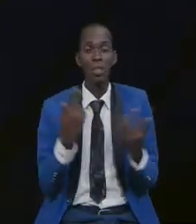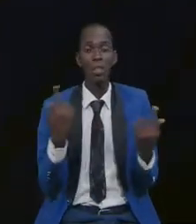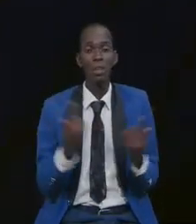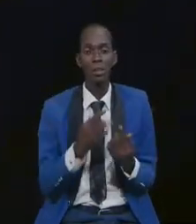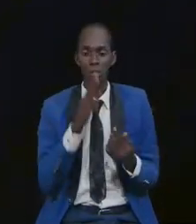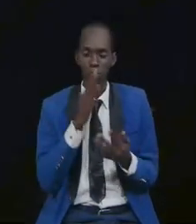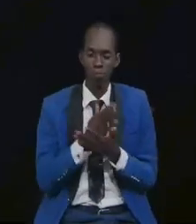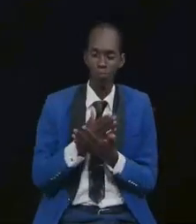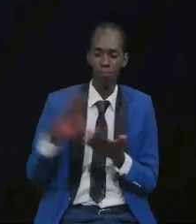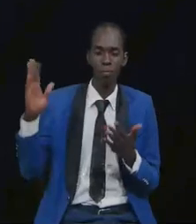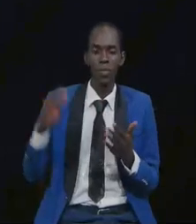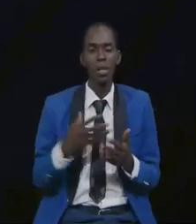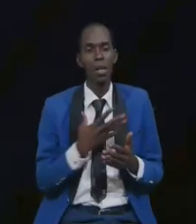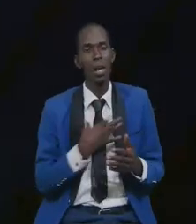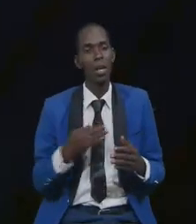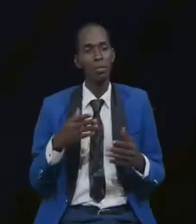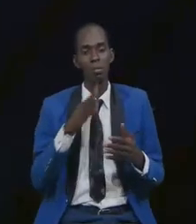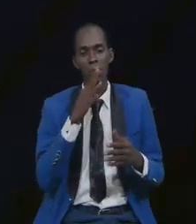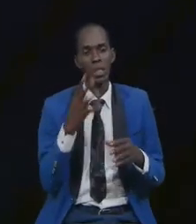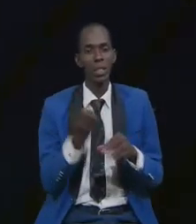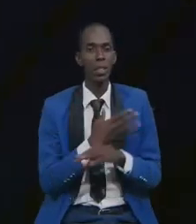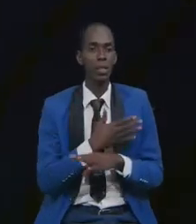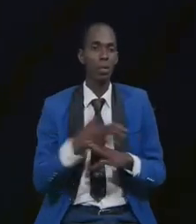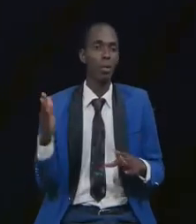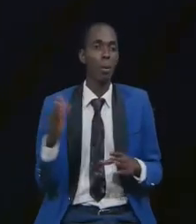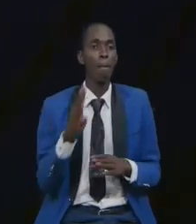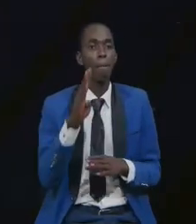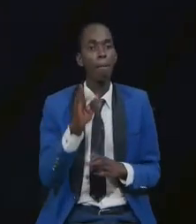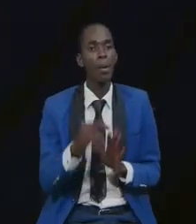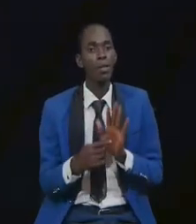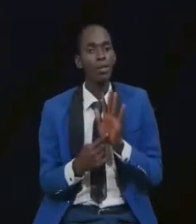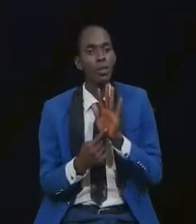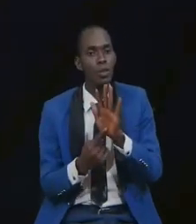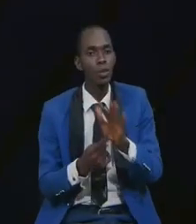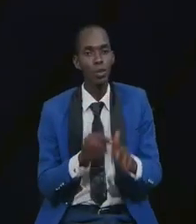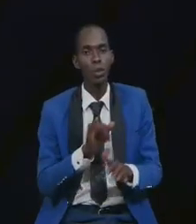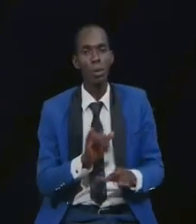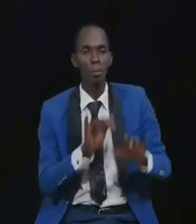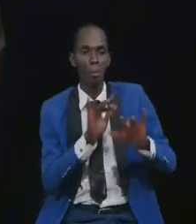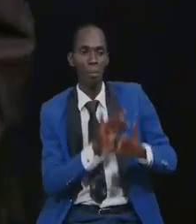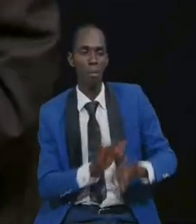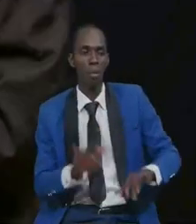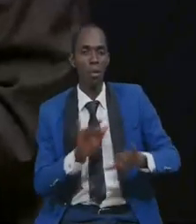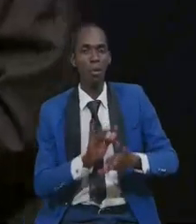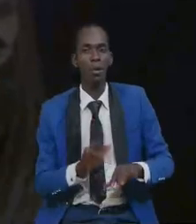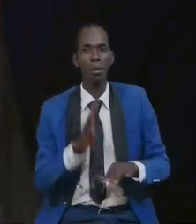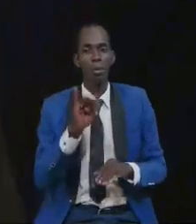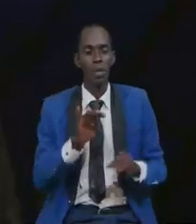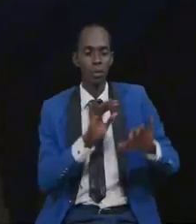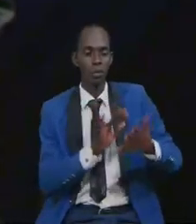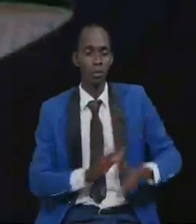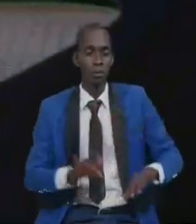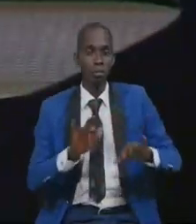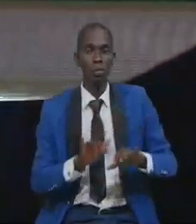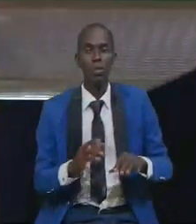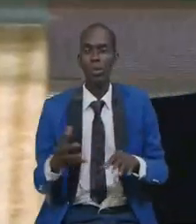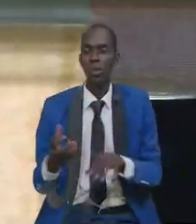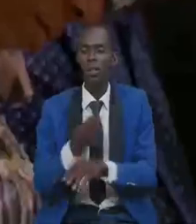non. Il faut que toutes les iniquités te soient éloignées en usant de compassion. Envoie les gens dans le